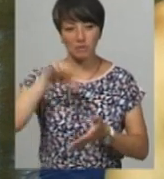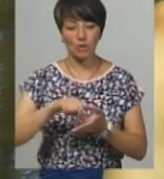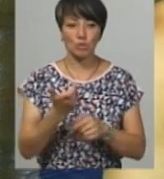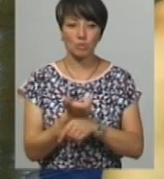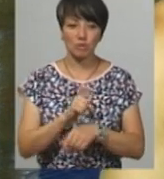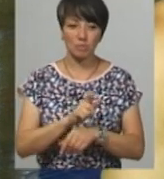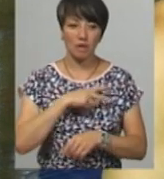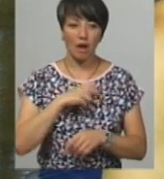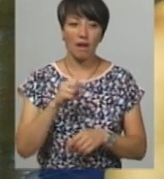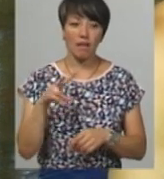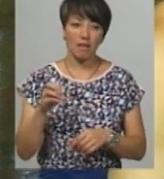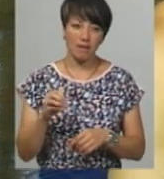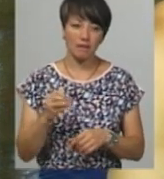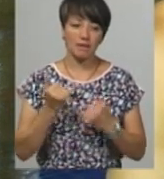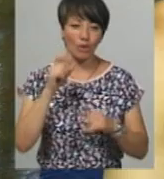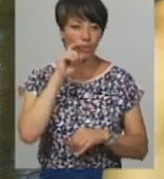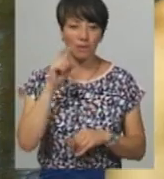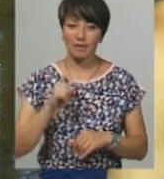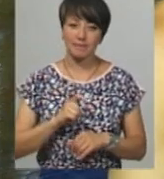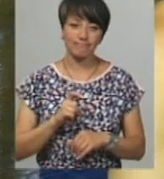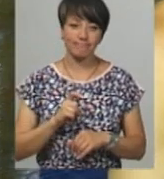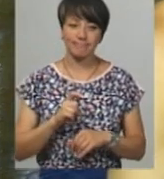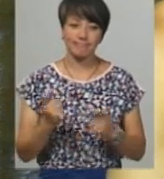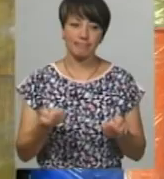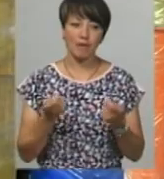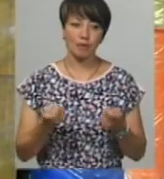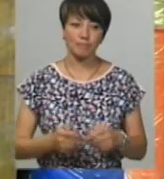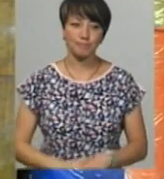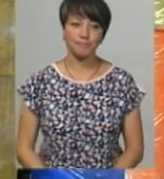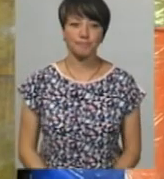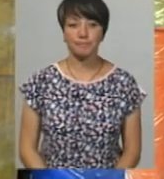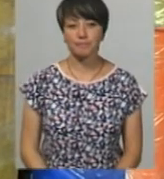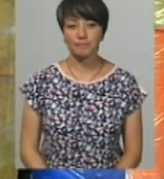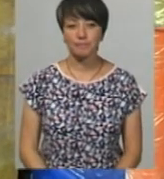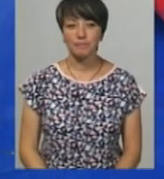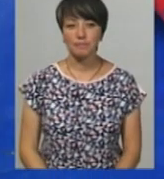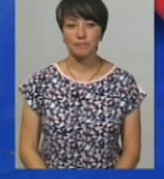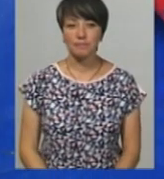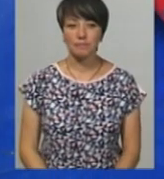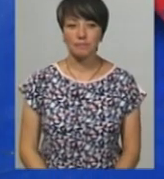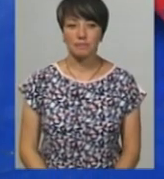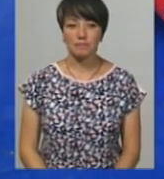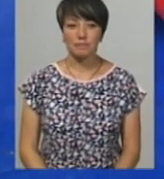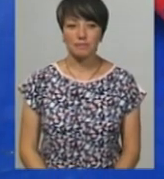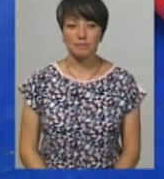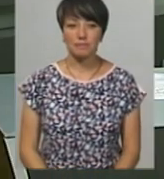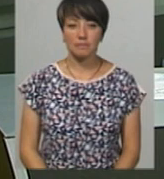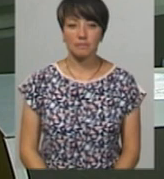трошки більше грошей, але все одно для України трошки мало. Світлана Поробок, Дем'ян Цегольник, новини.